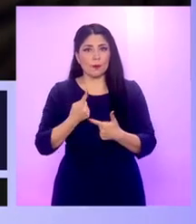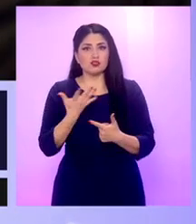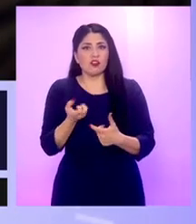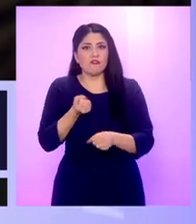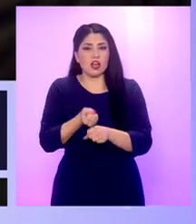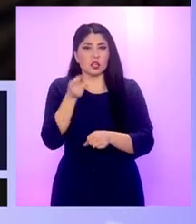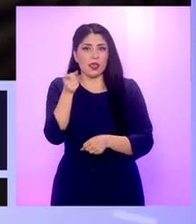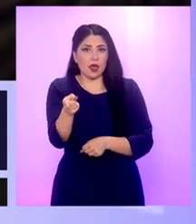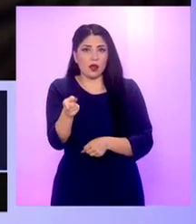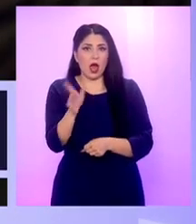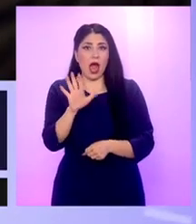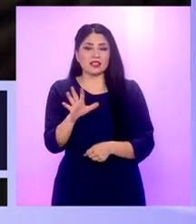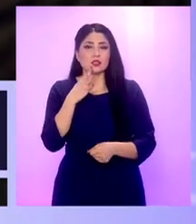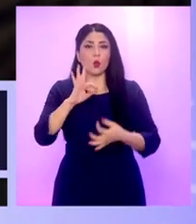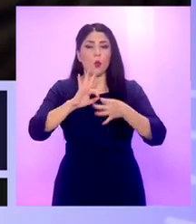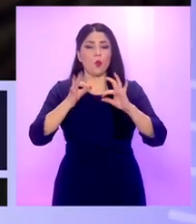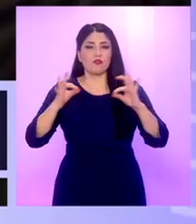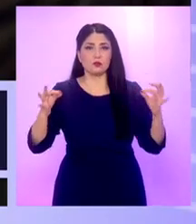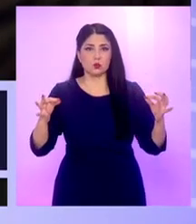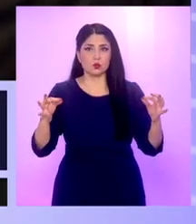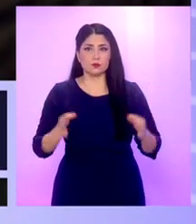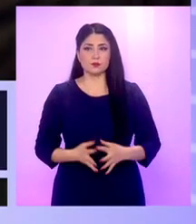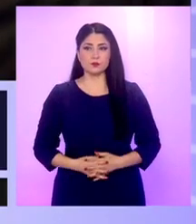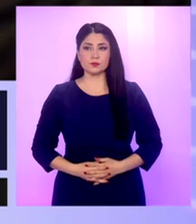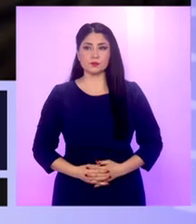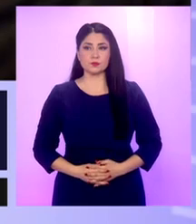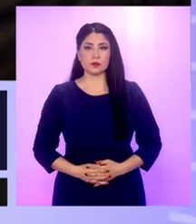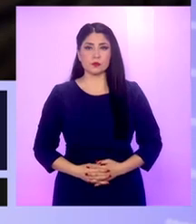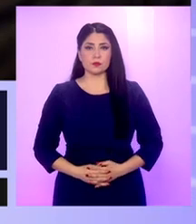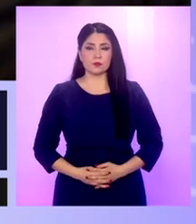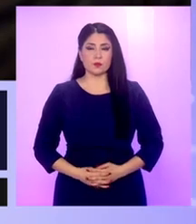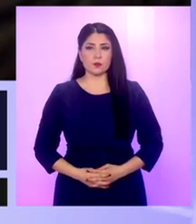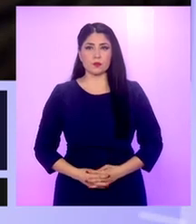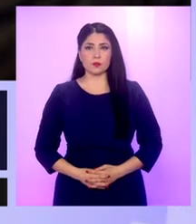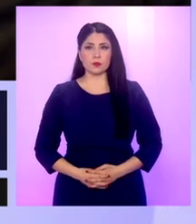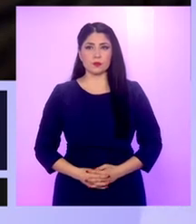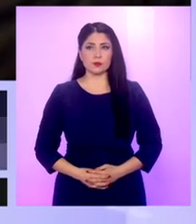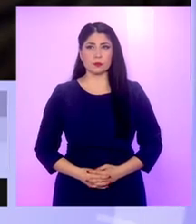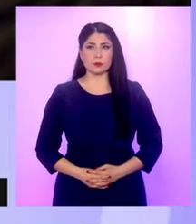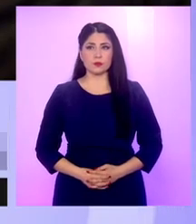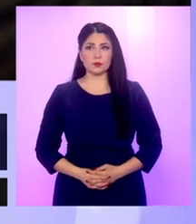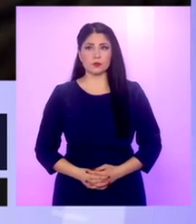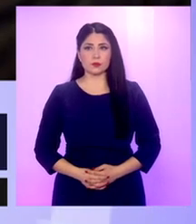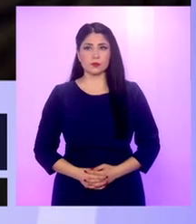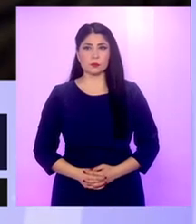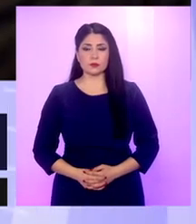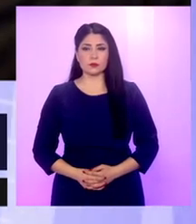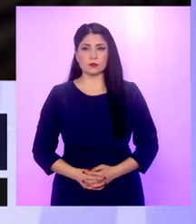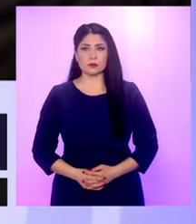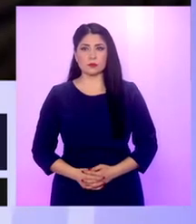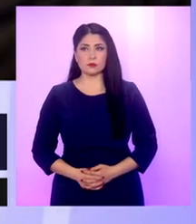sale. Asta este definiția. Bine, poate fi mai complexă,